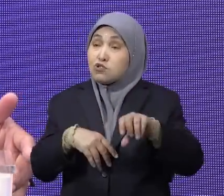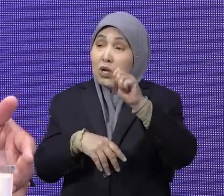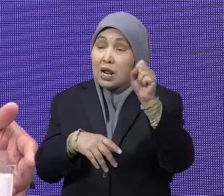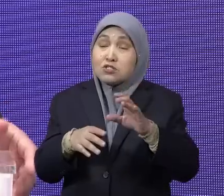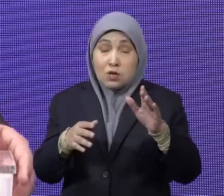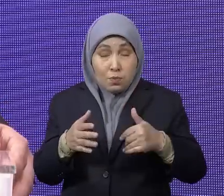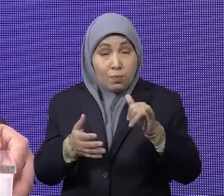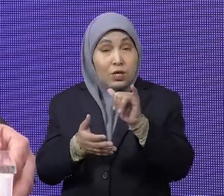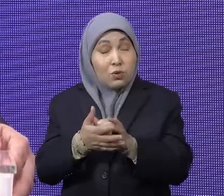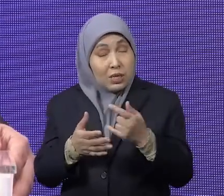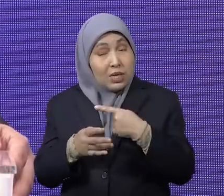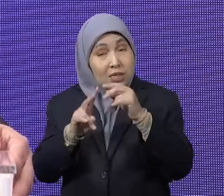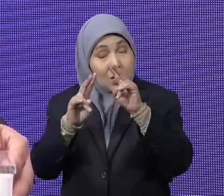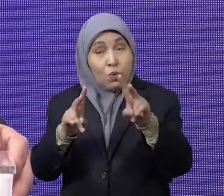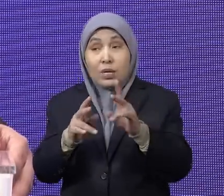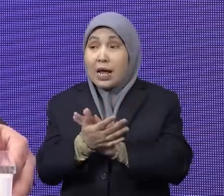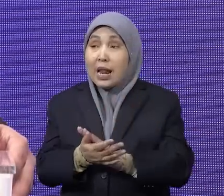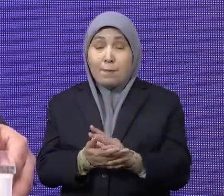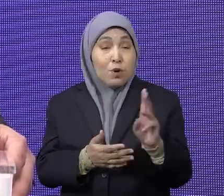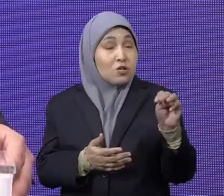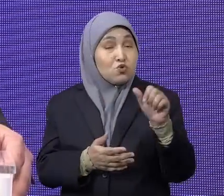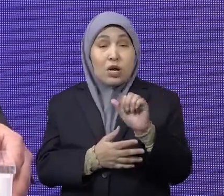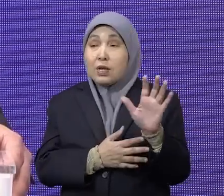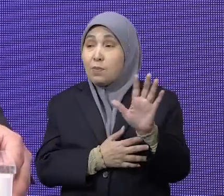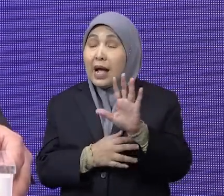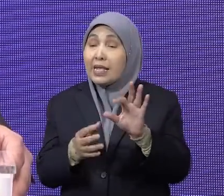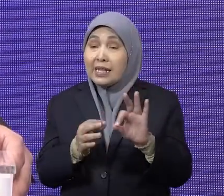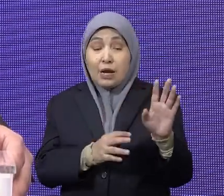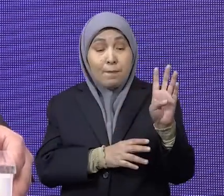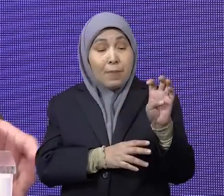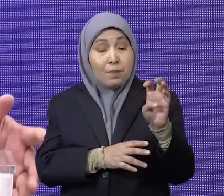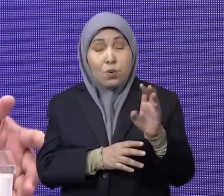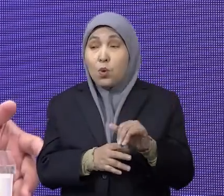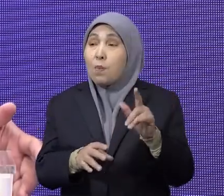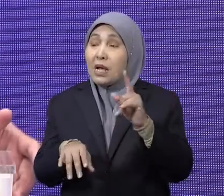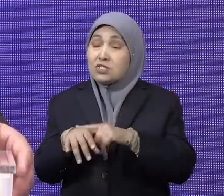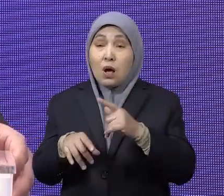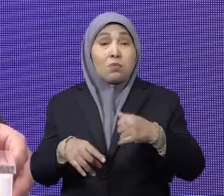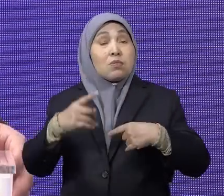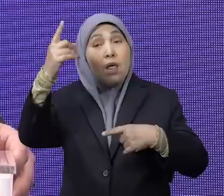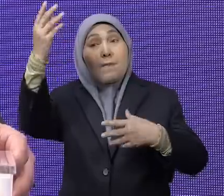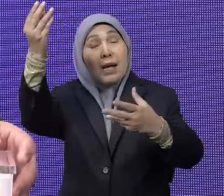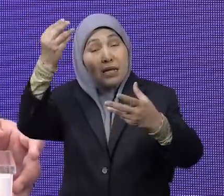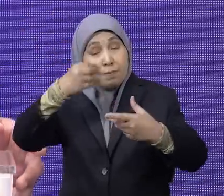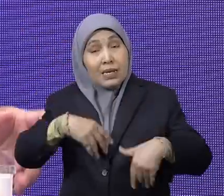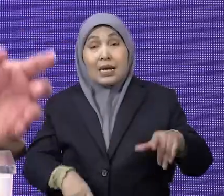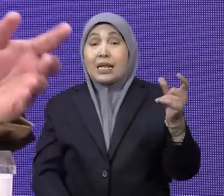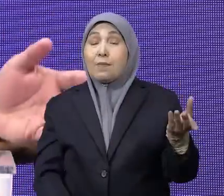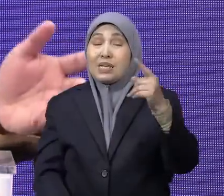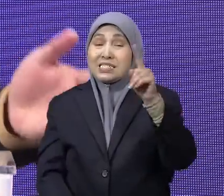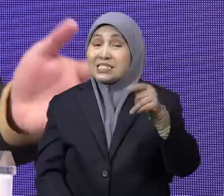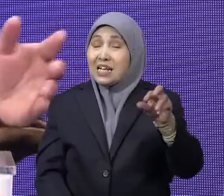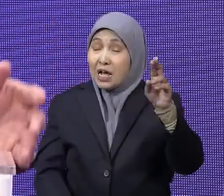sebelum daripada itu, kalau tuan-tuan lihat dalam muka surat yang ke-55 ayat yang ke-40. Sewaktu Allah kurniakan kepada Nabi Zakaria